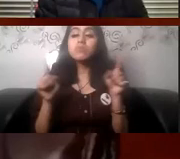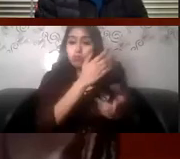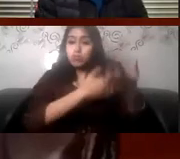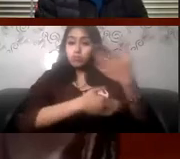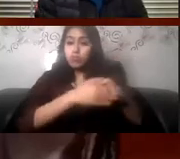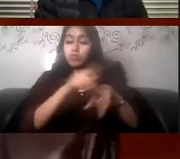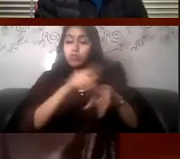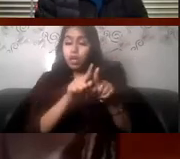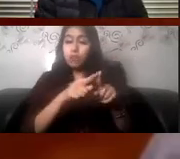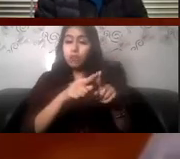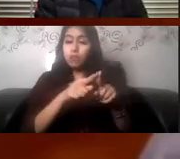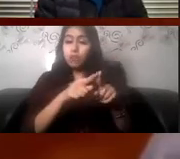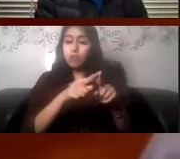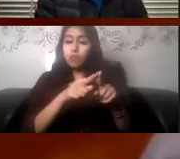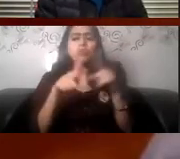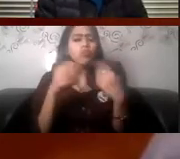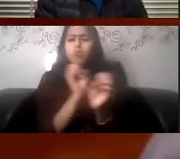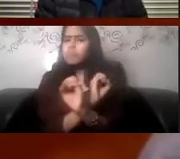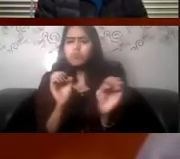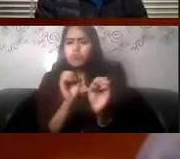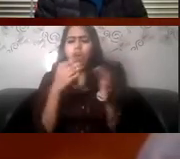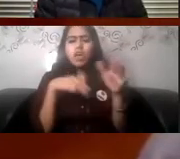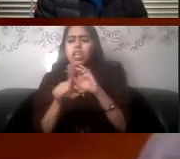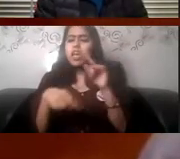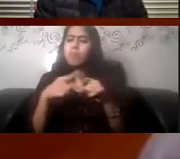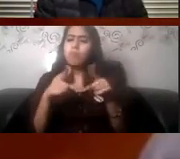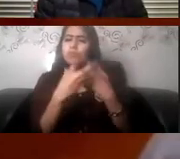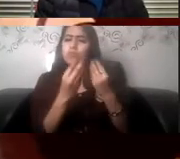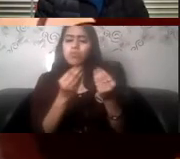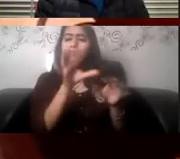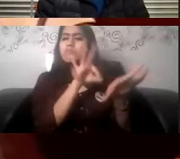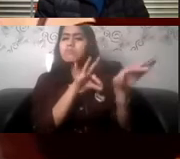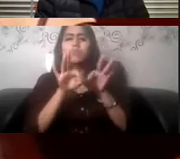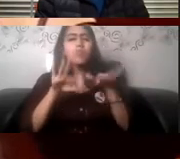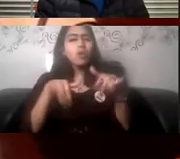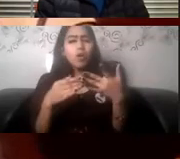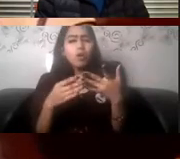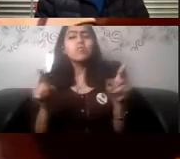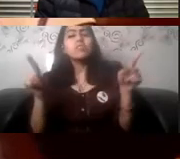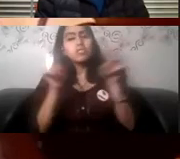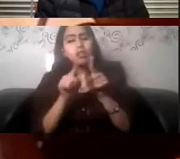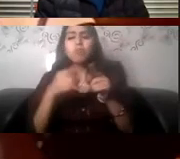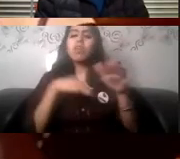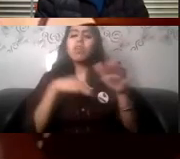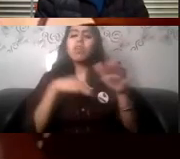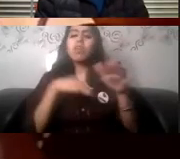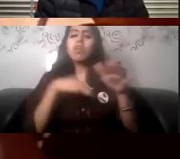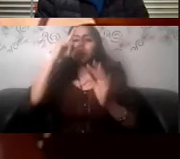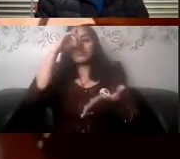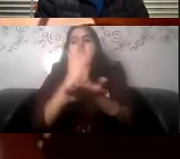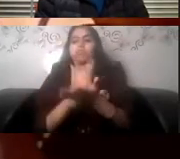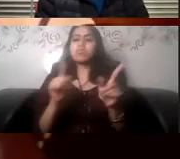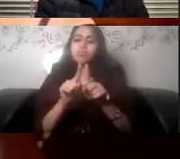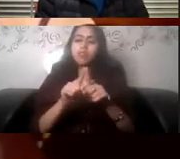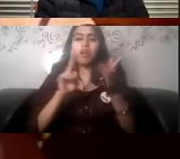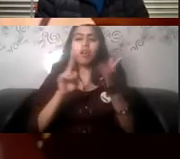बट रोजगार के बारे में लोग वाकिफ नहीं थे कि कैसे इनको रोजगार दिया जाए। और फिर दृढ़ निश्चय किया कि एक संस्था बनाया